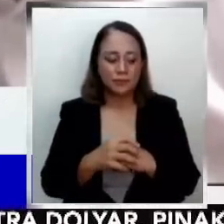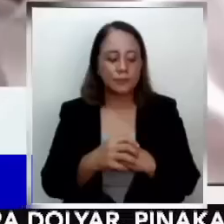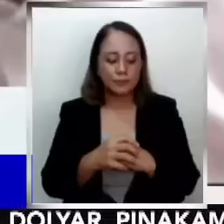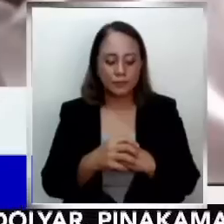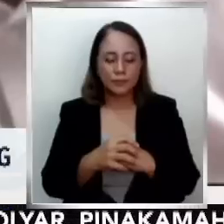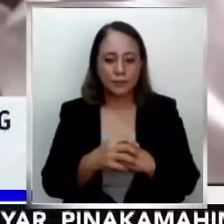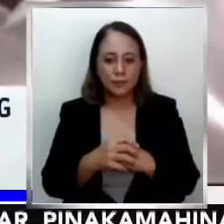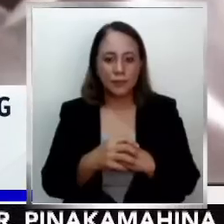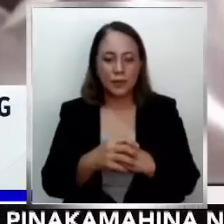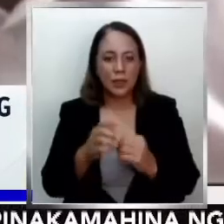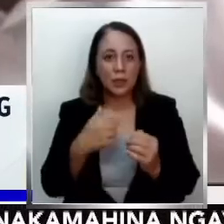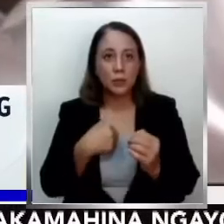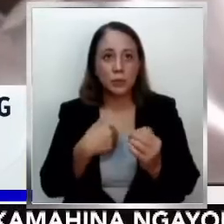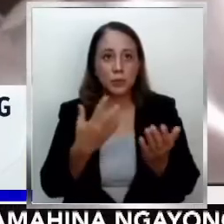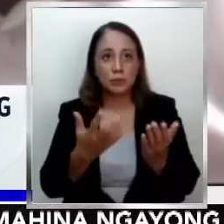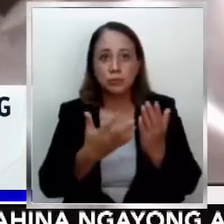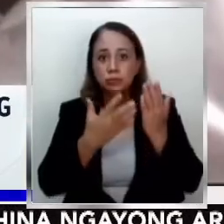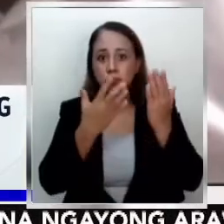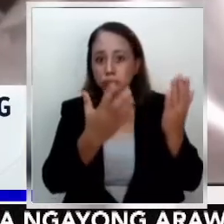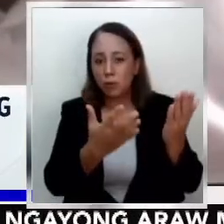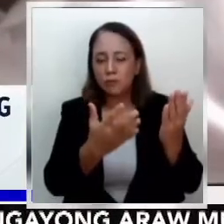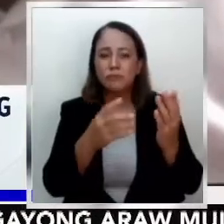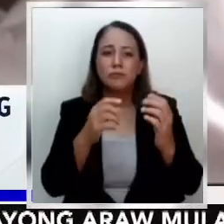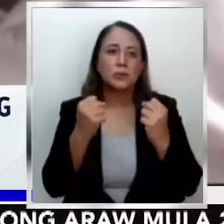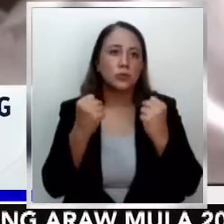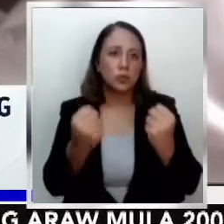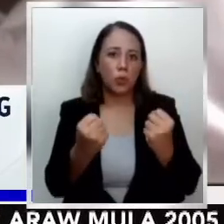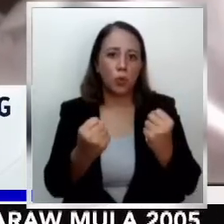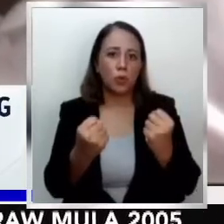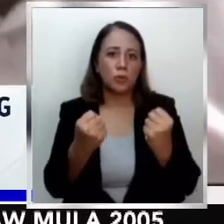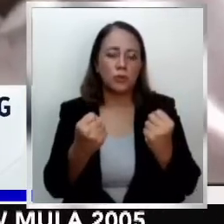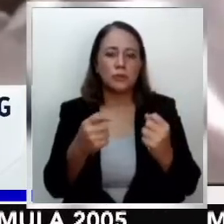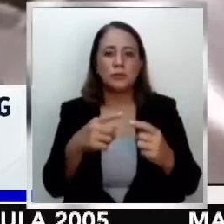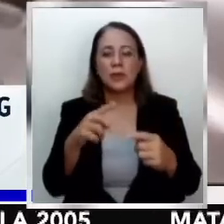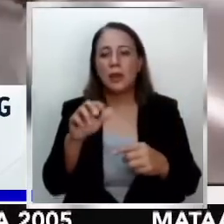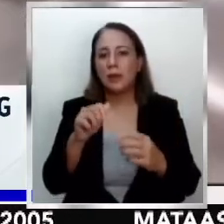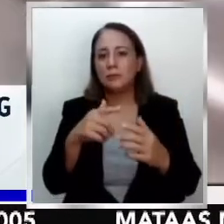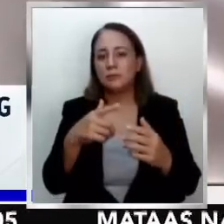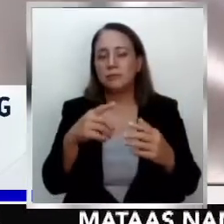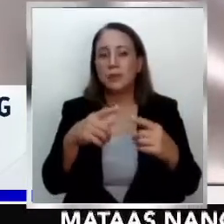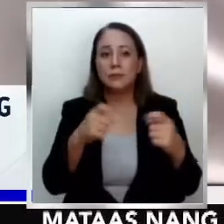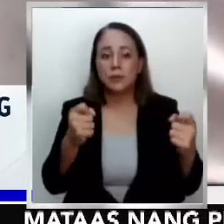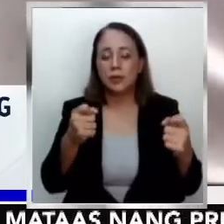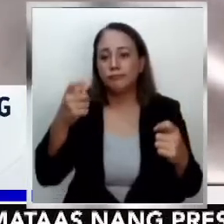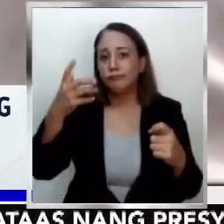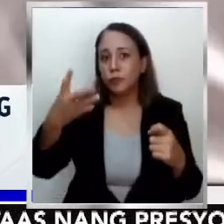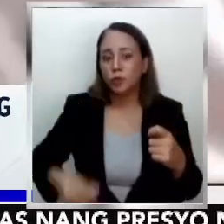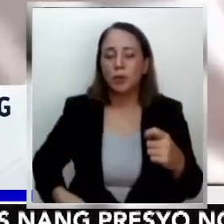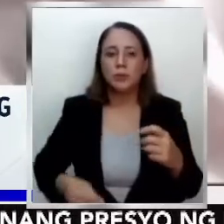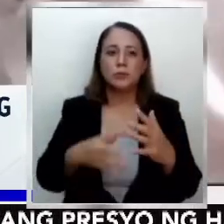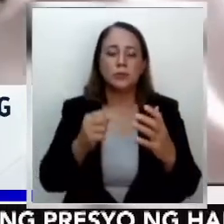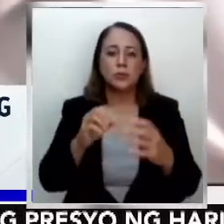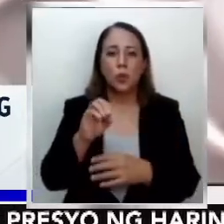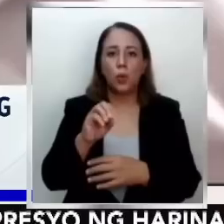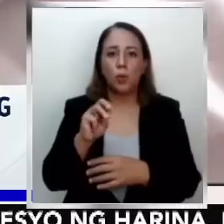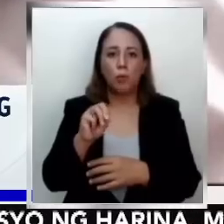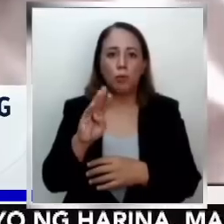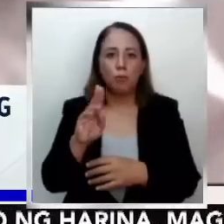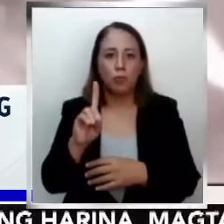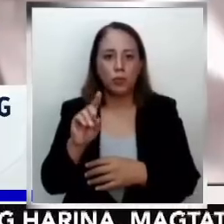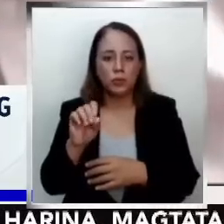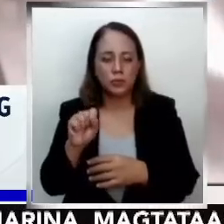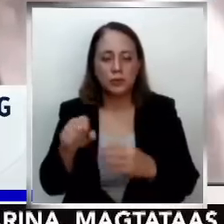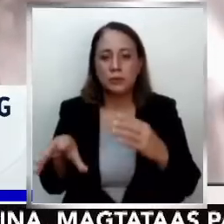pong proposal namin, palakasin sana ang anti-corruption offices. Like, you know, ombudsman, palakasin. Dagdagan ng pondo, dagdagan